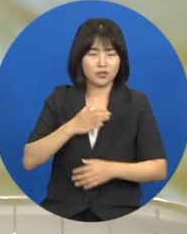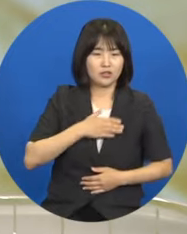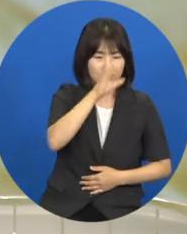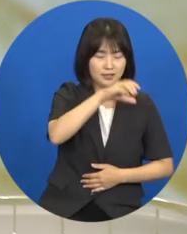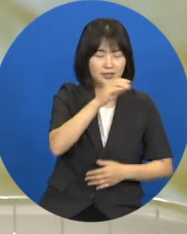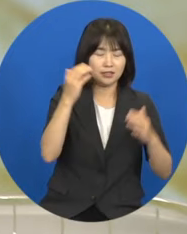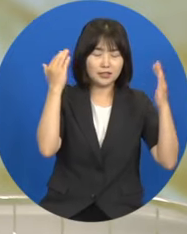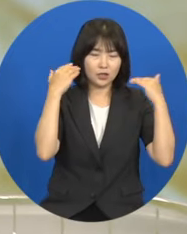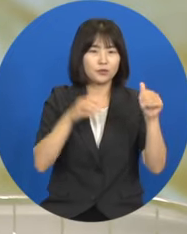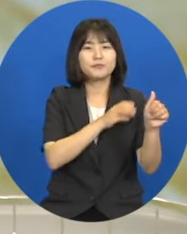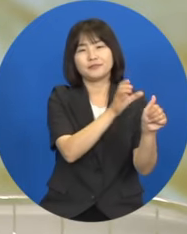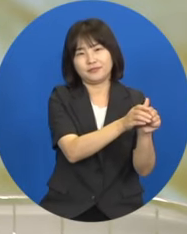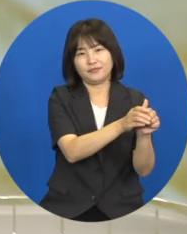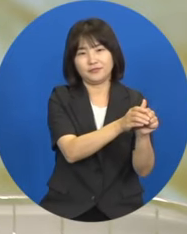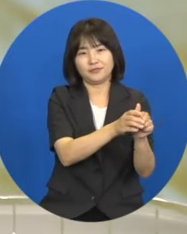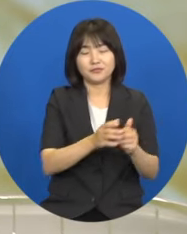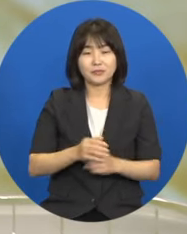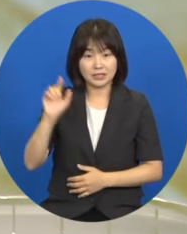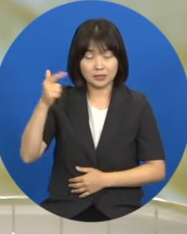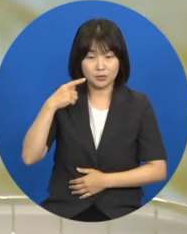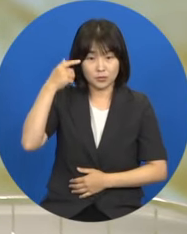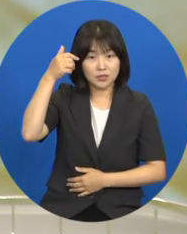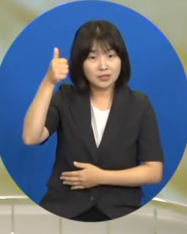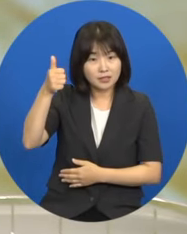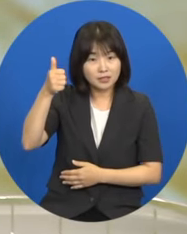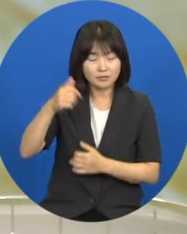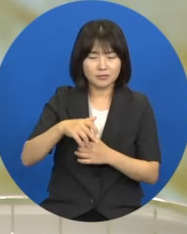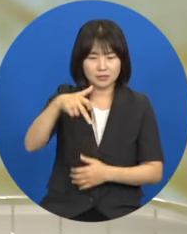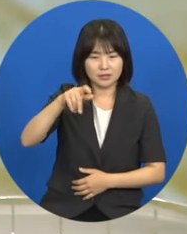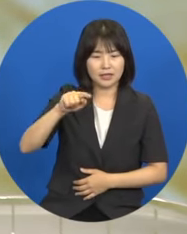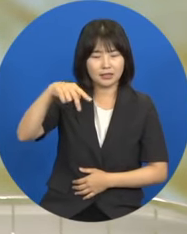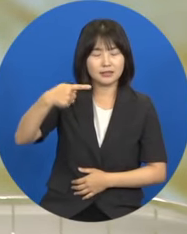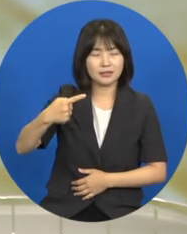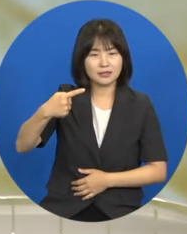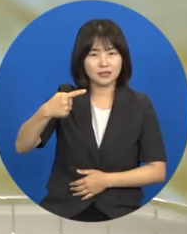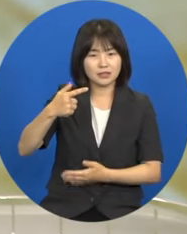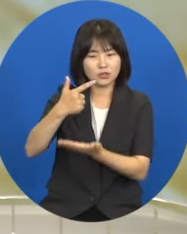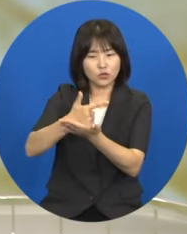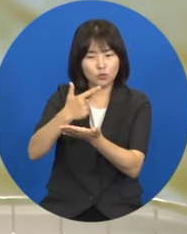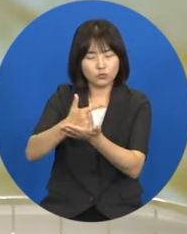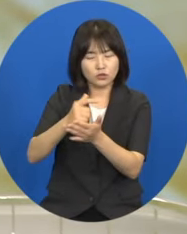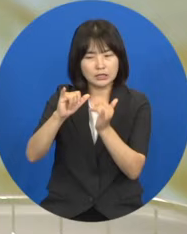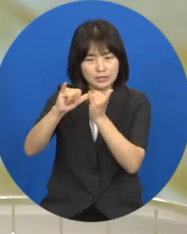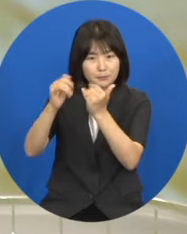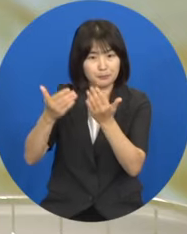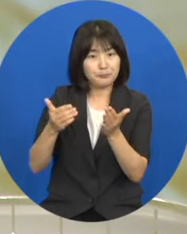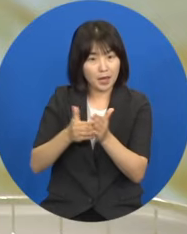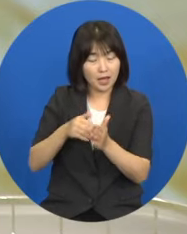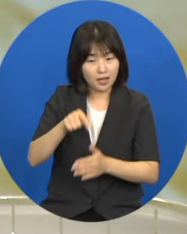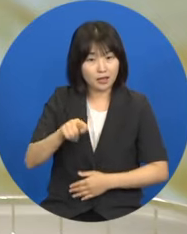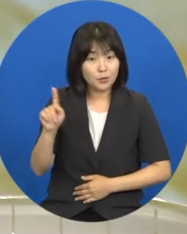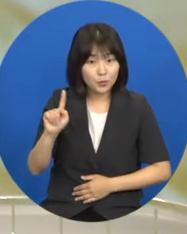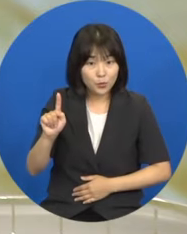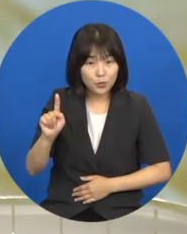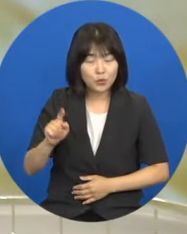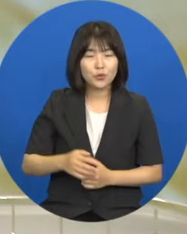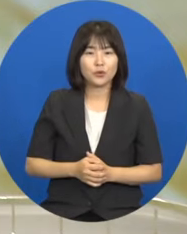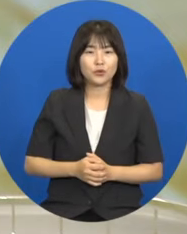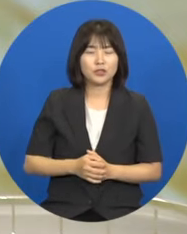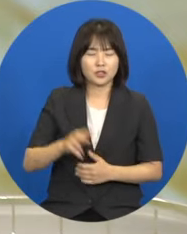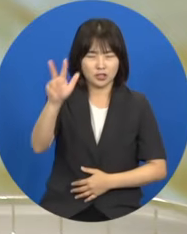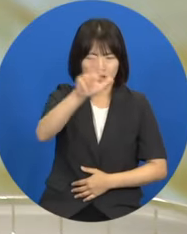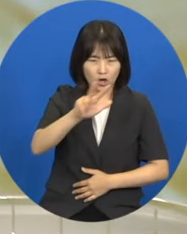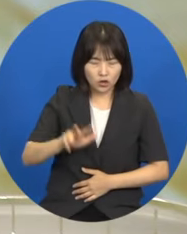부르셨습니다. 사실 김다희 목사님은 카츠 논문상이라는 것을 받으셨는데 이 카츠상이 뭐냐면